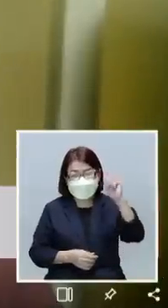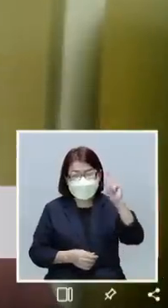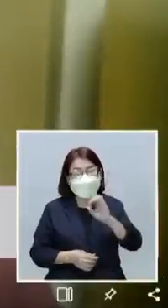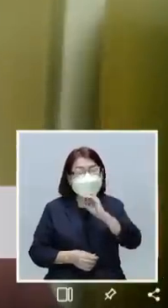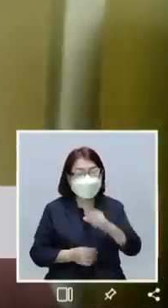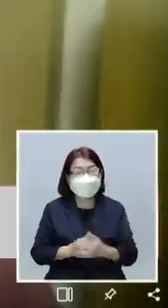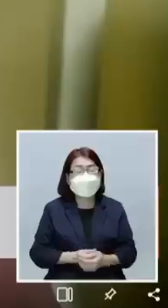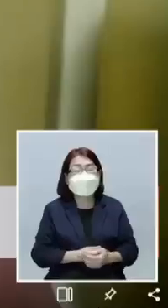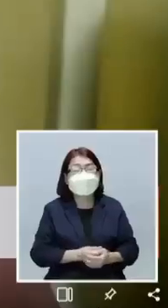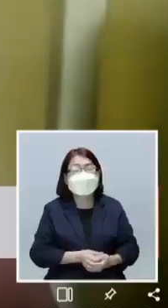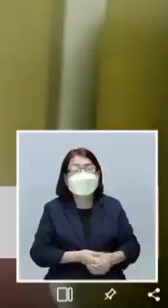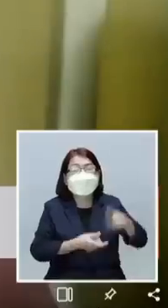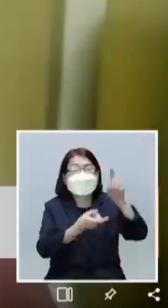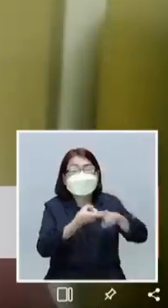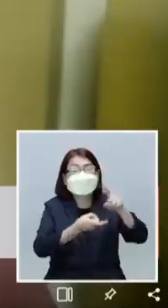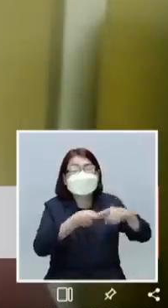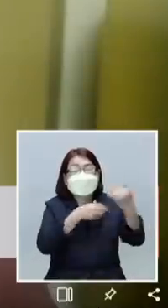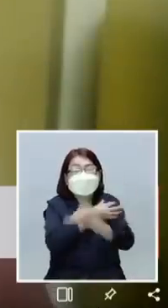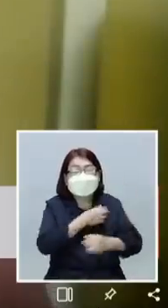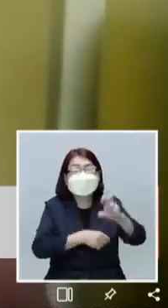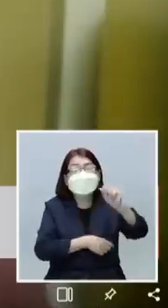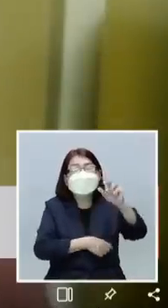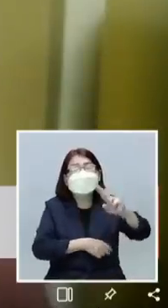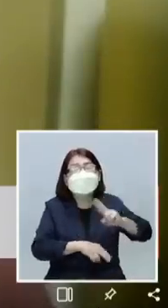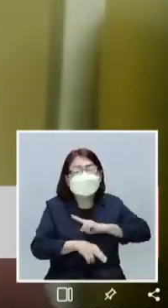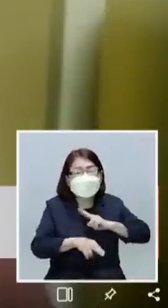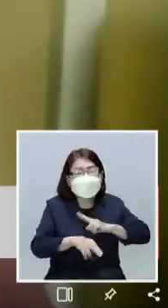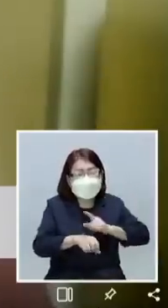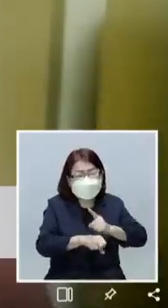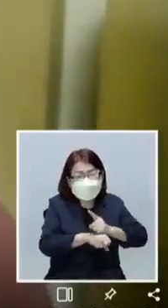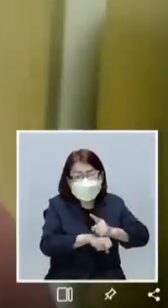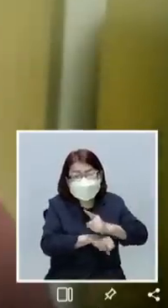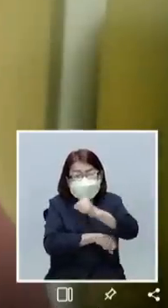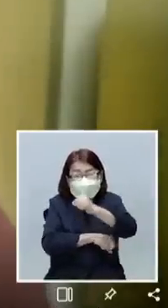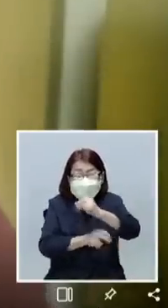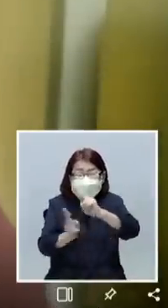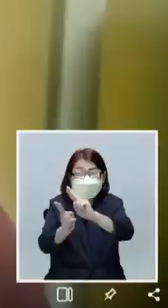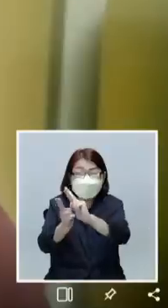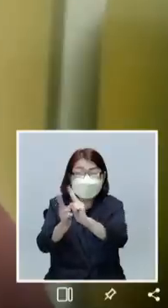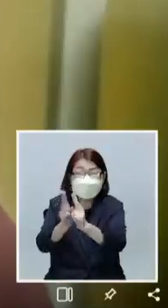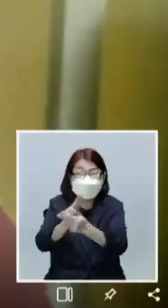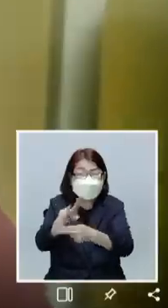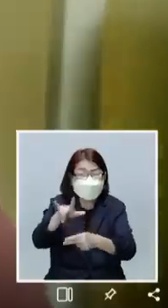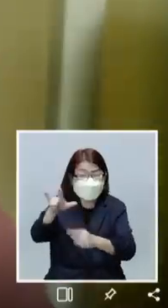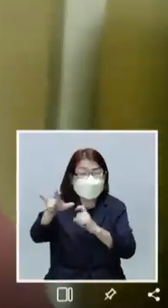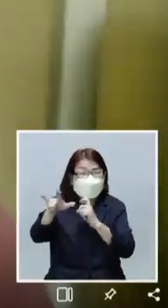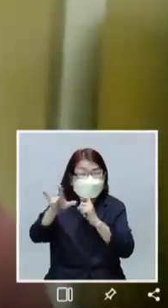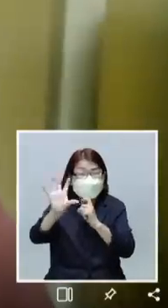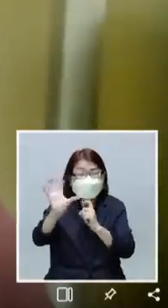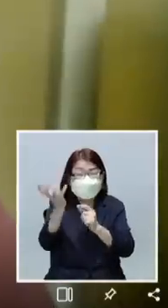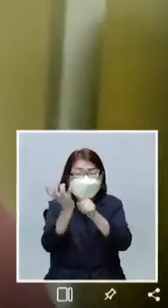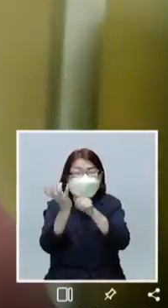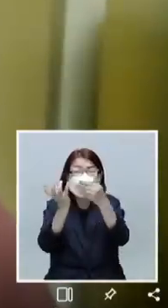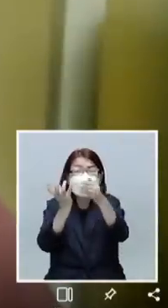ว่ารัสเซียได้มีการทดสอบยิงขีปนาวุธต้านดาวเทียมขึ้นไปค่ะเพื่อไปทำลายดาวเทียมของรั